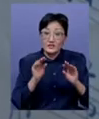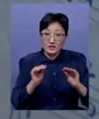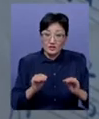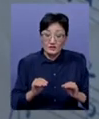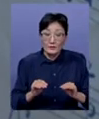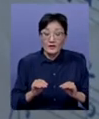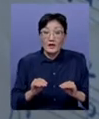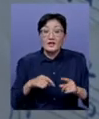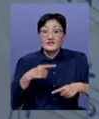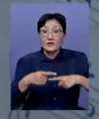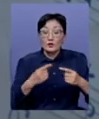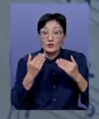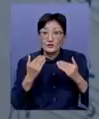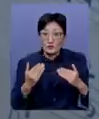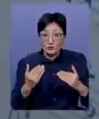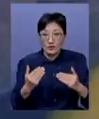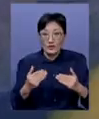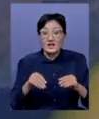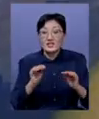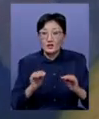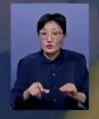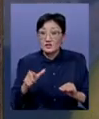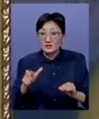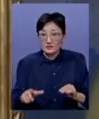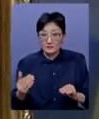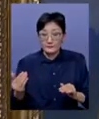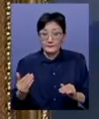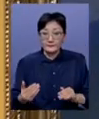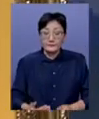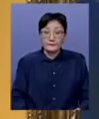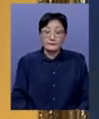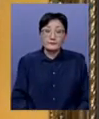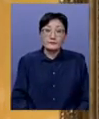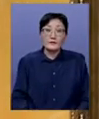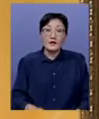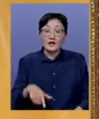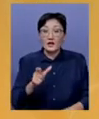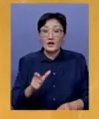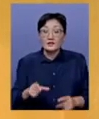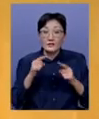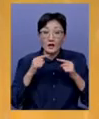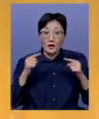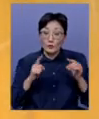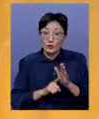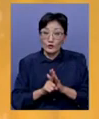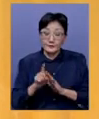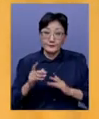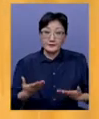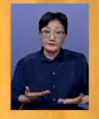сал серлік дәстүрдің соңғы тұяғы еді. Ал адамдар күліп